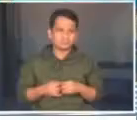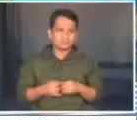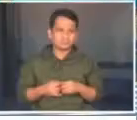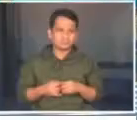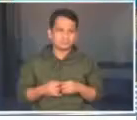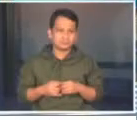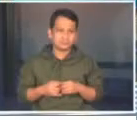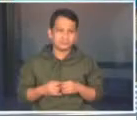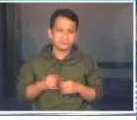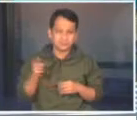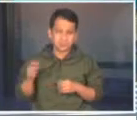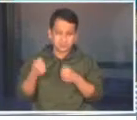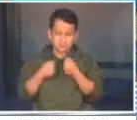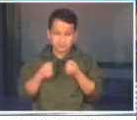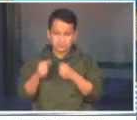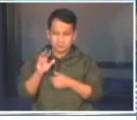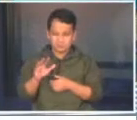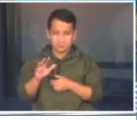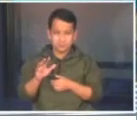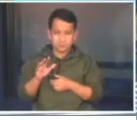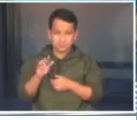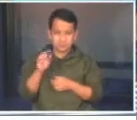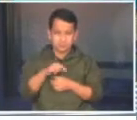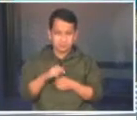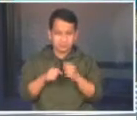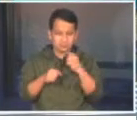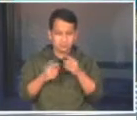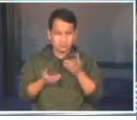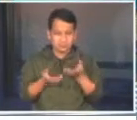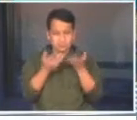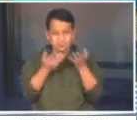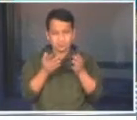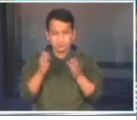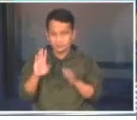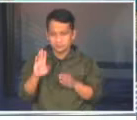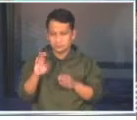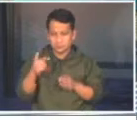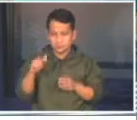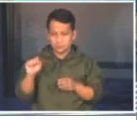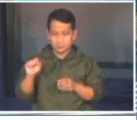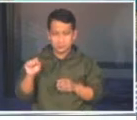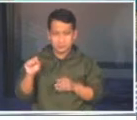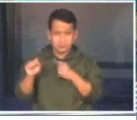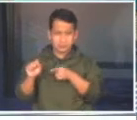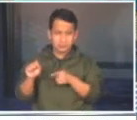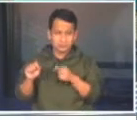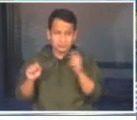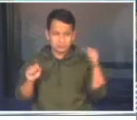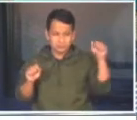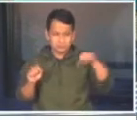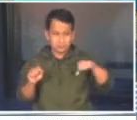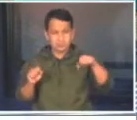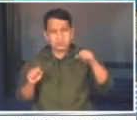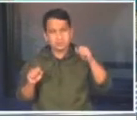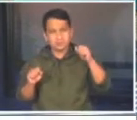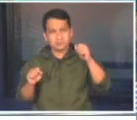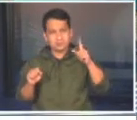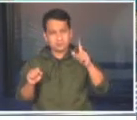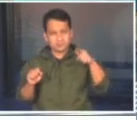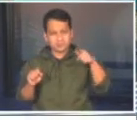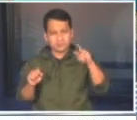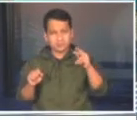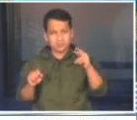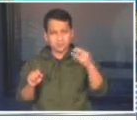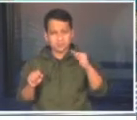At ngayon sa ating Sports 5, tinambakan ng crowd favorite na Barangay Ginebra ang Phoenix Super LPG Fuel Masters sa score